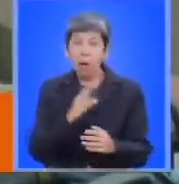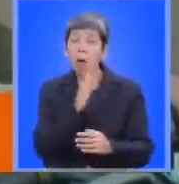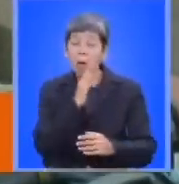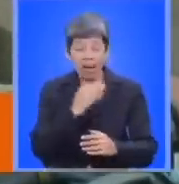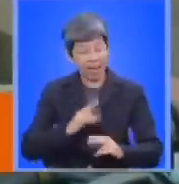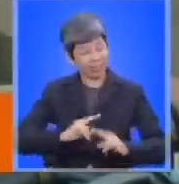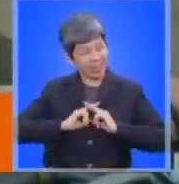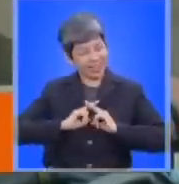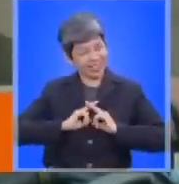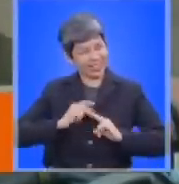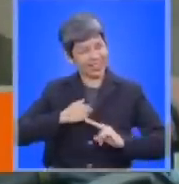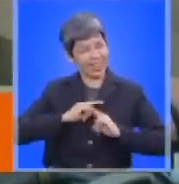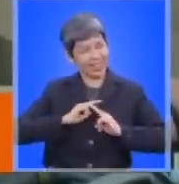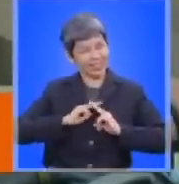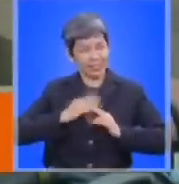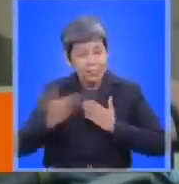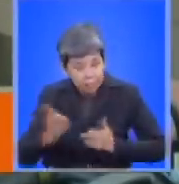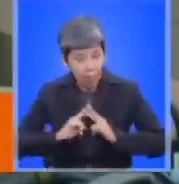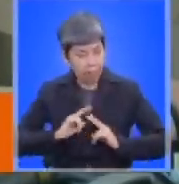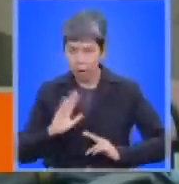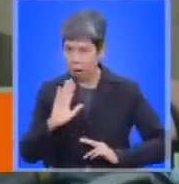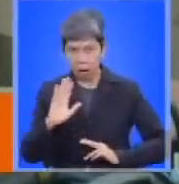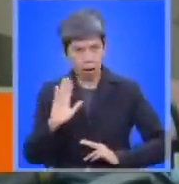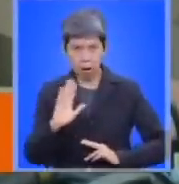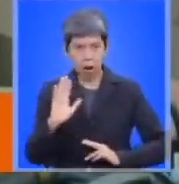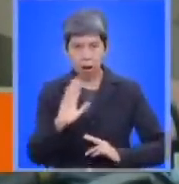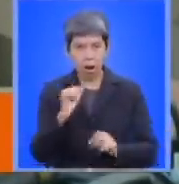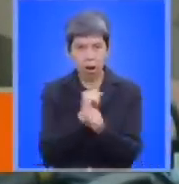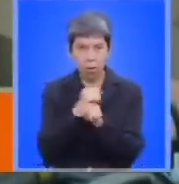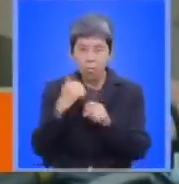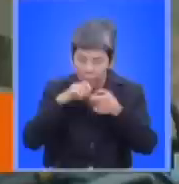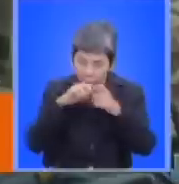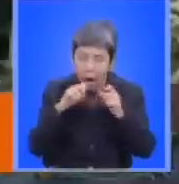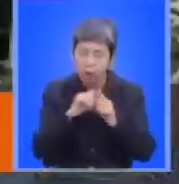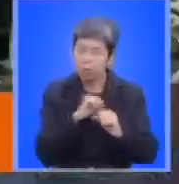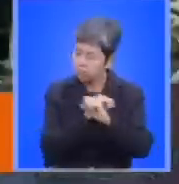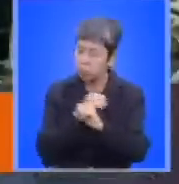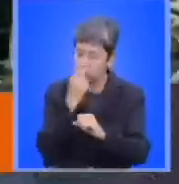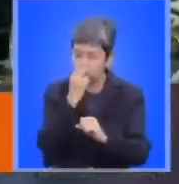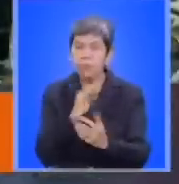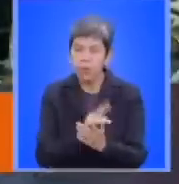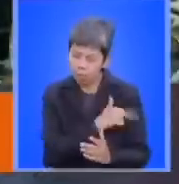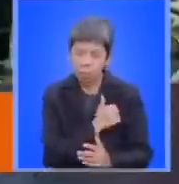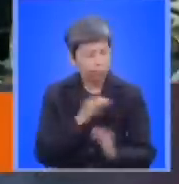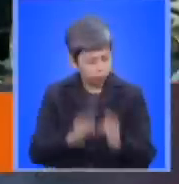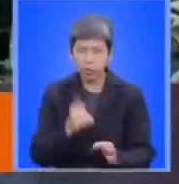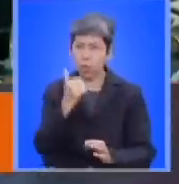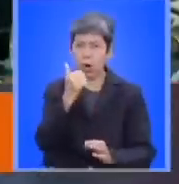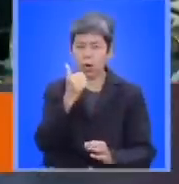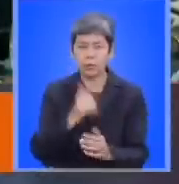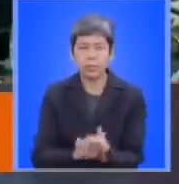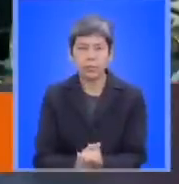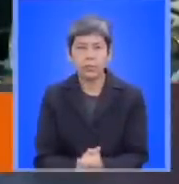ไม่ควรจะนำไปซื้อมารับประทานเพื่อวัตถุประสงค์ป้องกันหรือรักษาใดๆก็ตามนะครับ